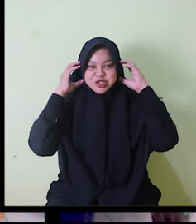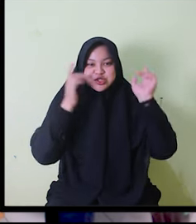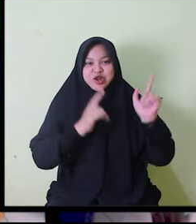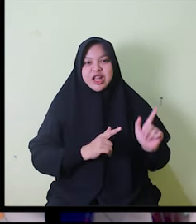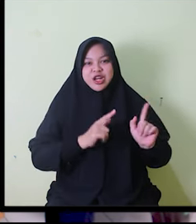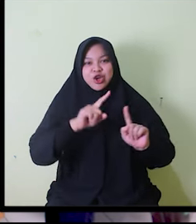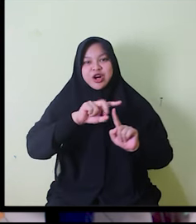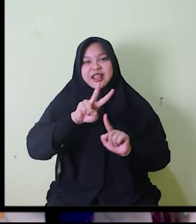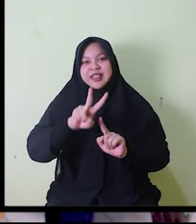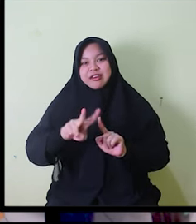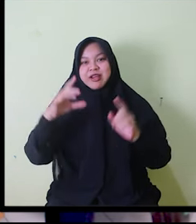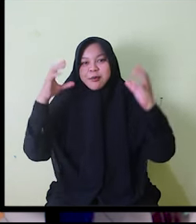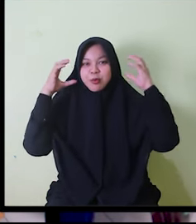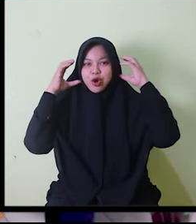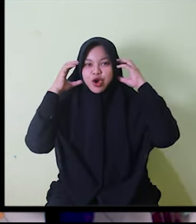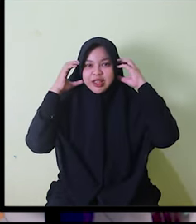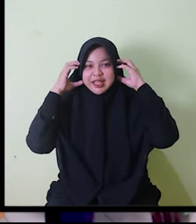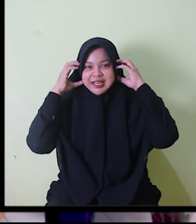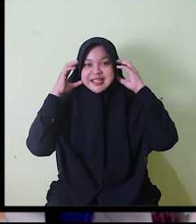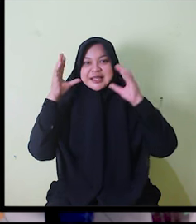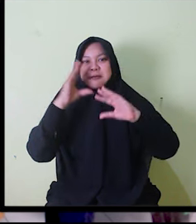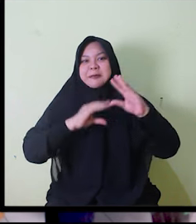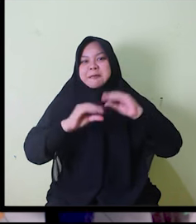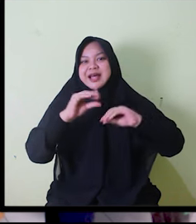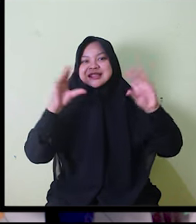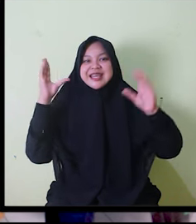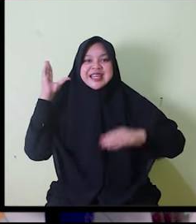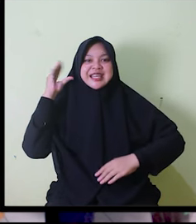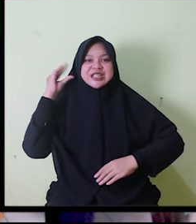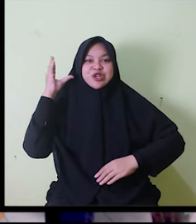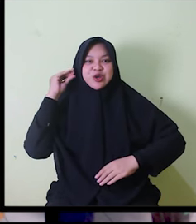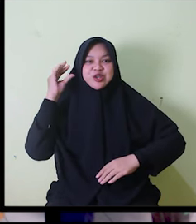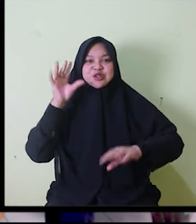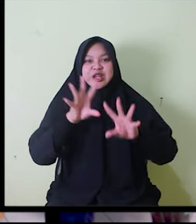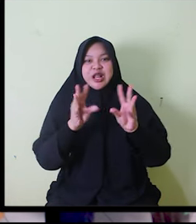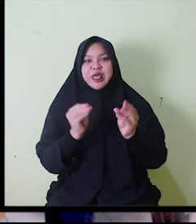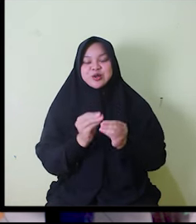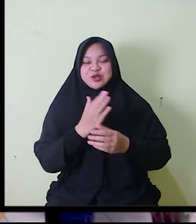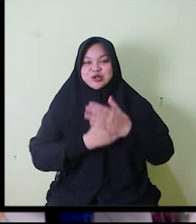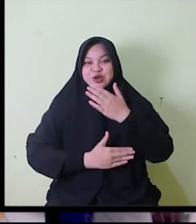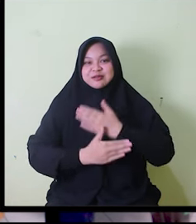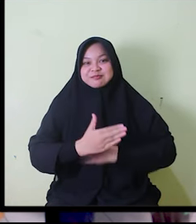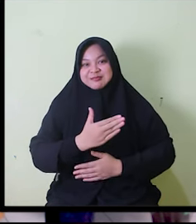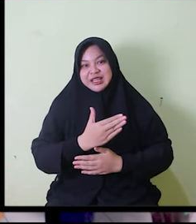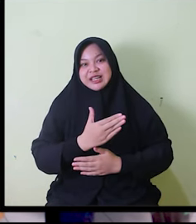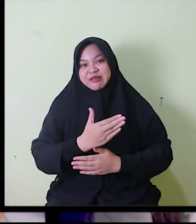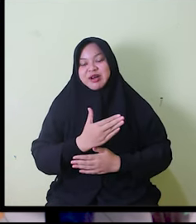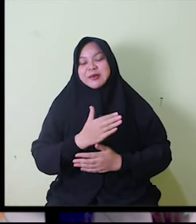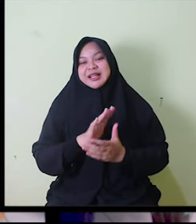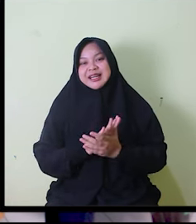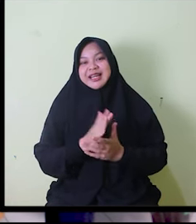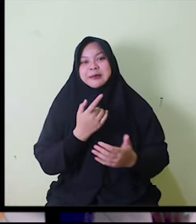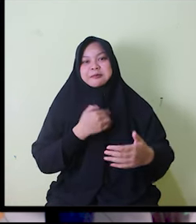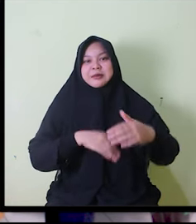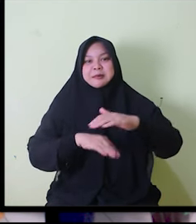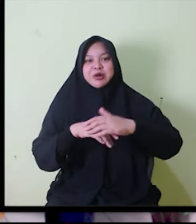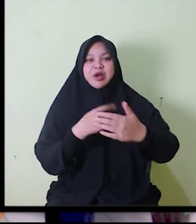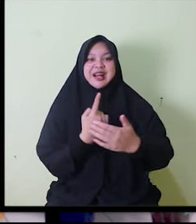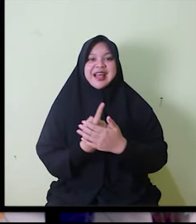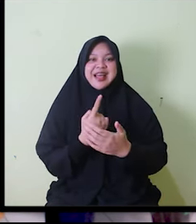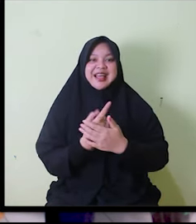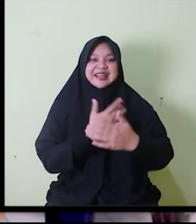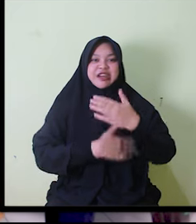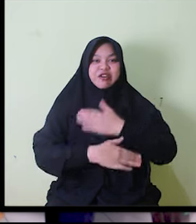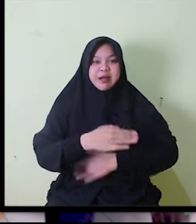isu-isu terkait inklusi sosial diabel dan pemunuhan hak-hak diabel semoga sobat inklusi dalam